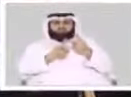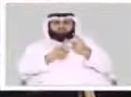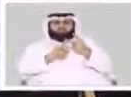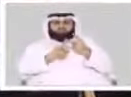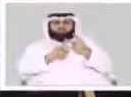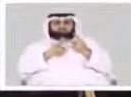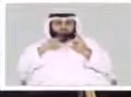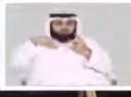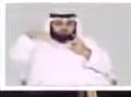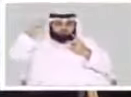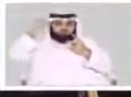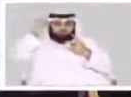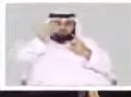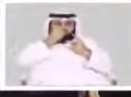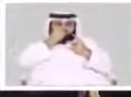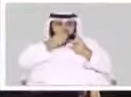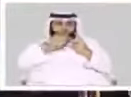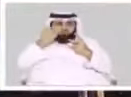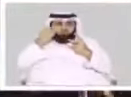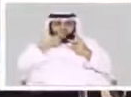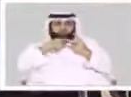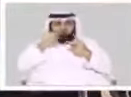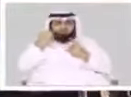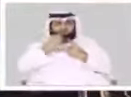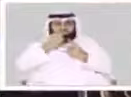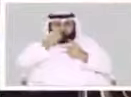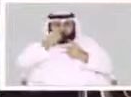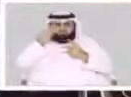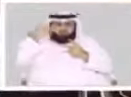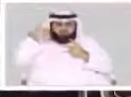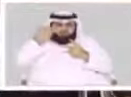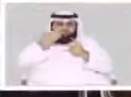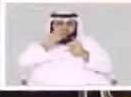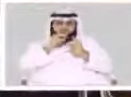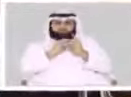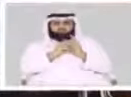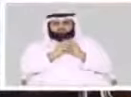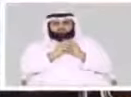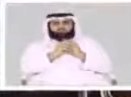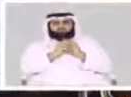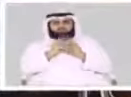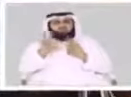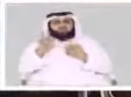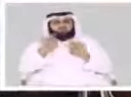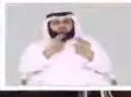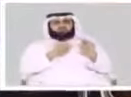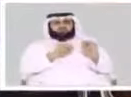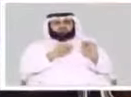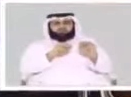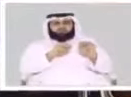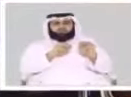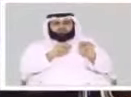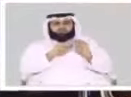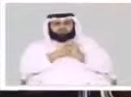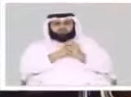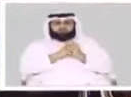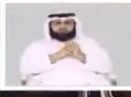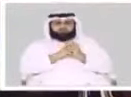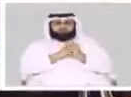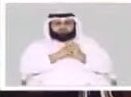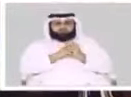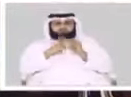وسوف ينبئهم الله بما كانوا يصنعون. نقض العهود والمواثيق